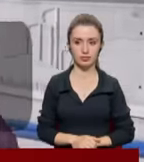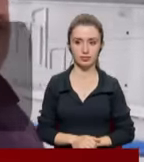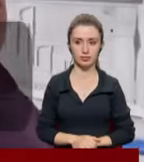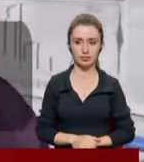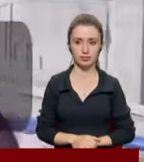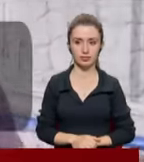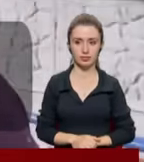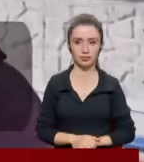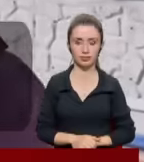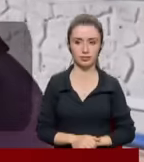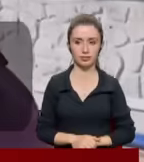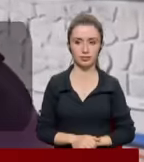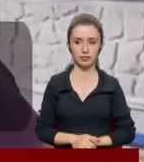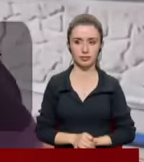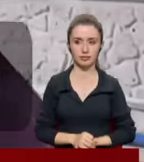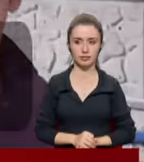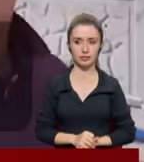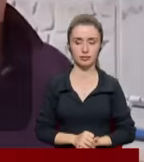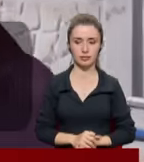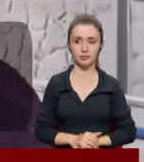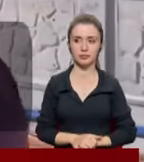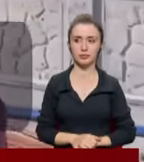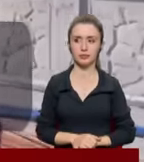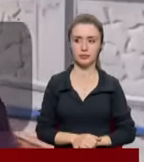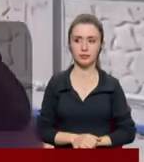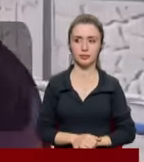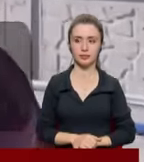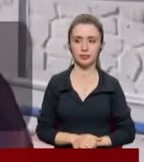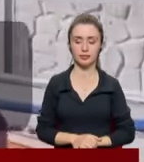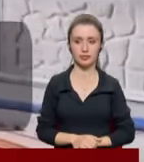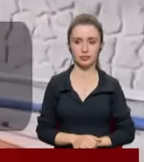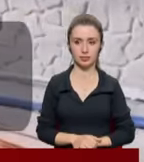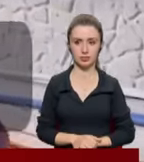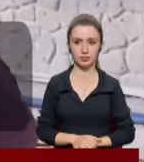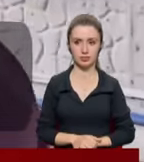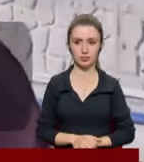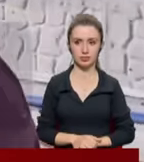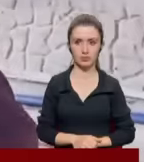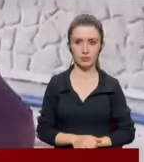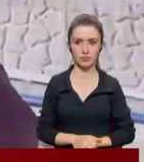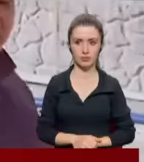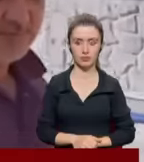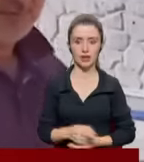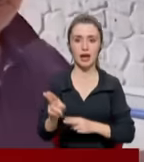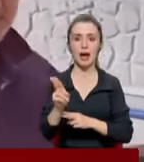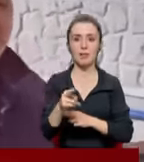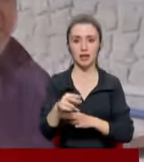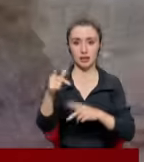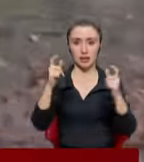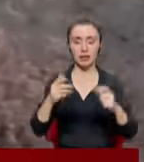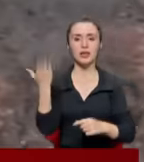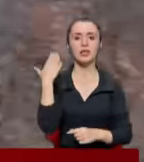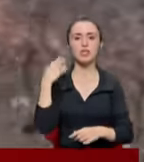yabancılara satıldı bizi Kapıda bir Mısırlı karşıladı Türkçesi yok anlaşmak büyük ölçüde zor Balıkesir'de